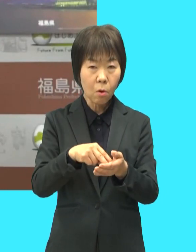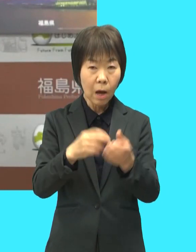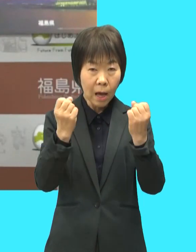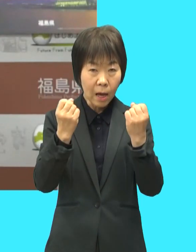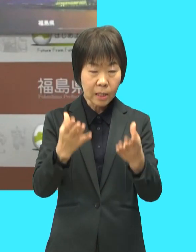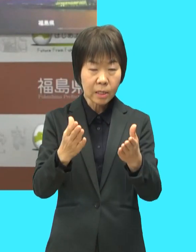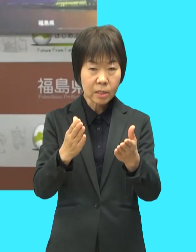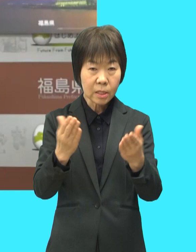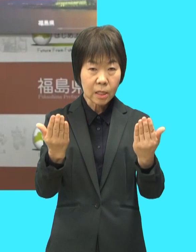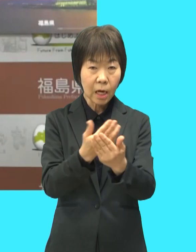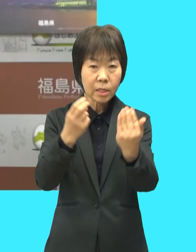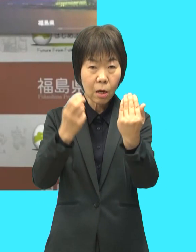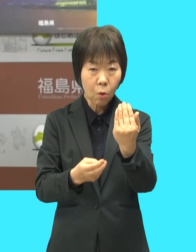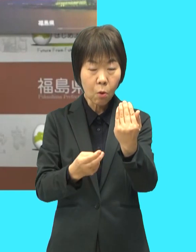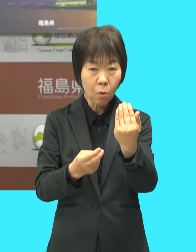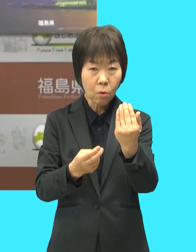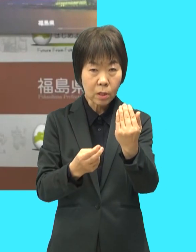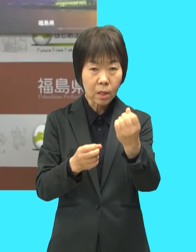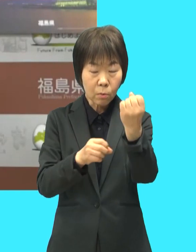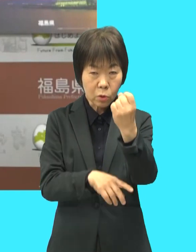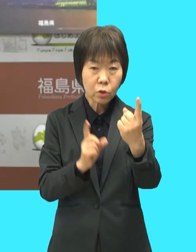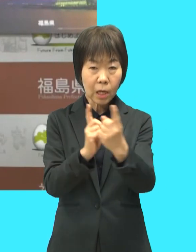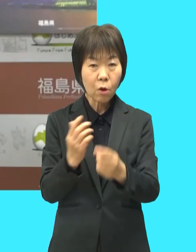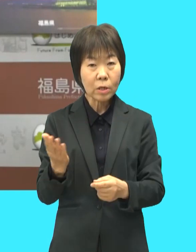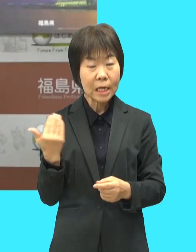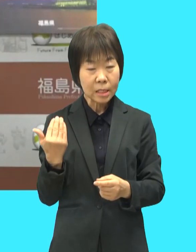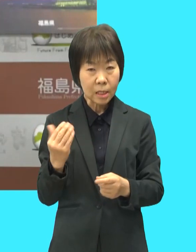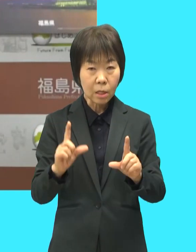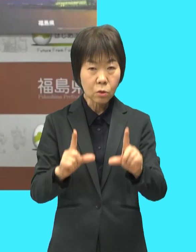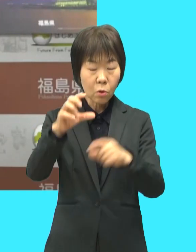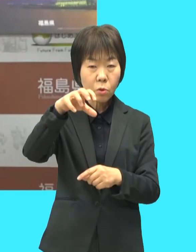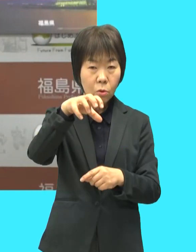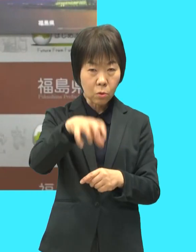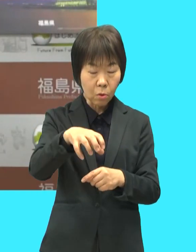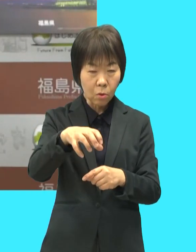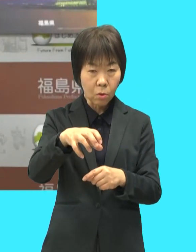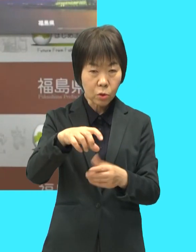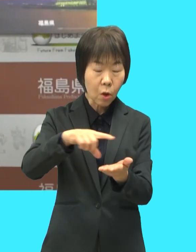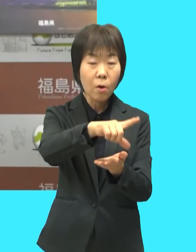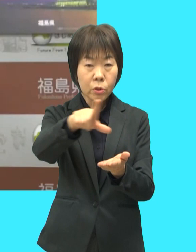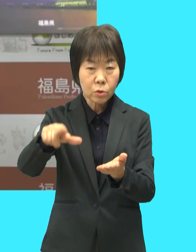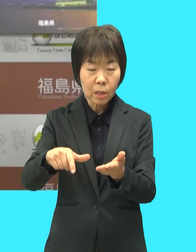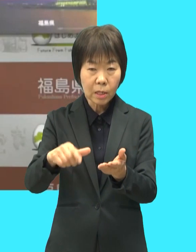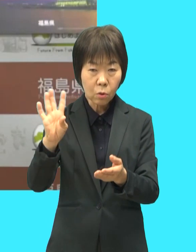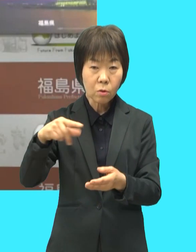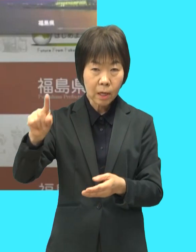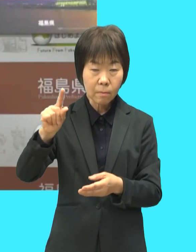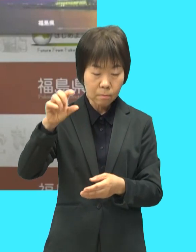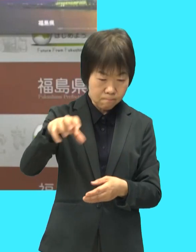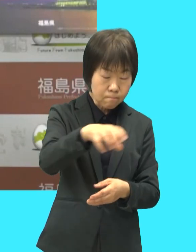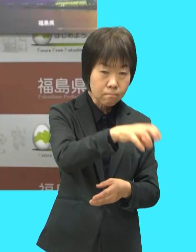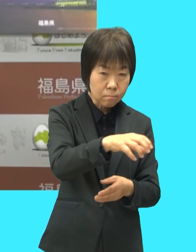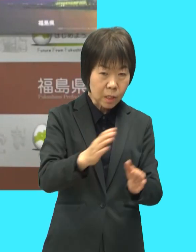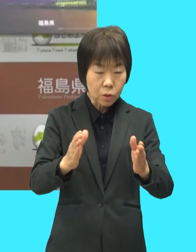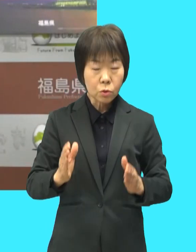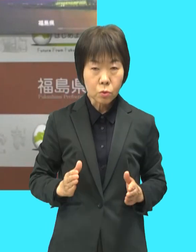基づく対応以前の問題として、東京都自身があるいはその周辺の県においても自粛